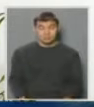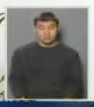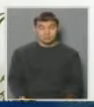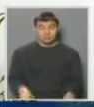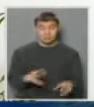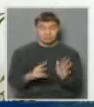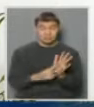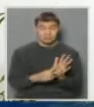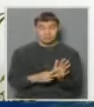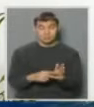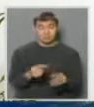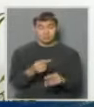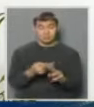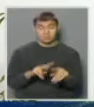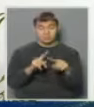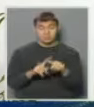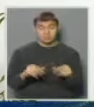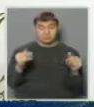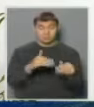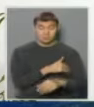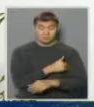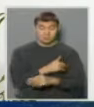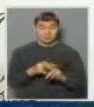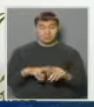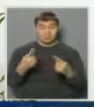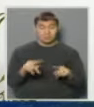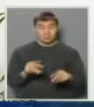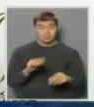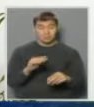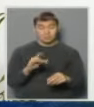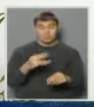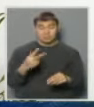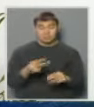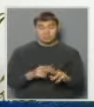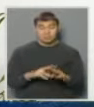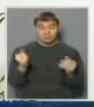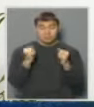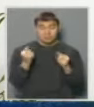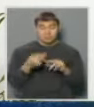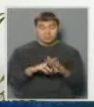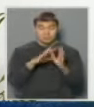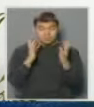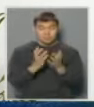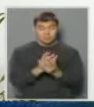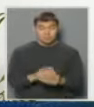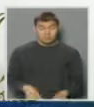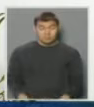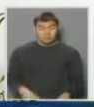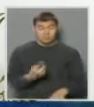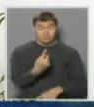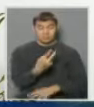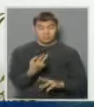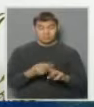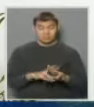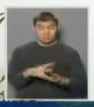2-8 температурада немесе полимелиттік вакцина 20 градустық салқындықта сақталатын болса, бұл вакцина